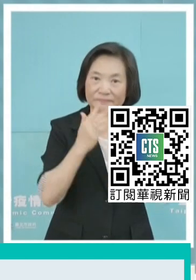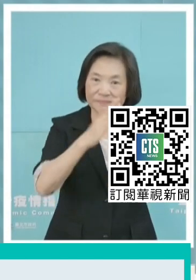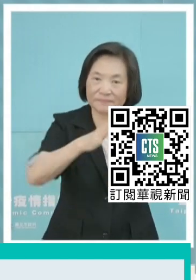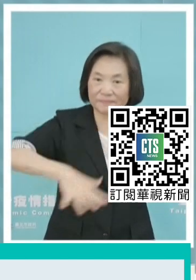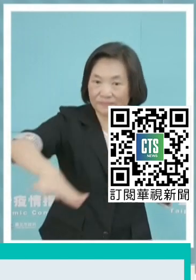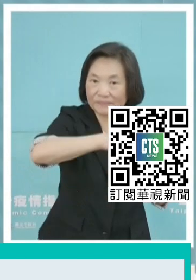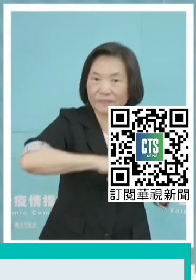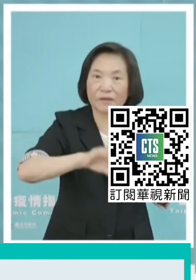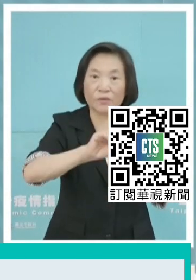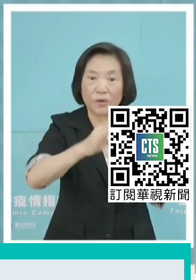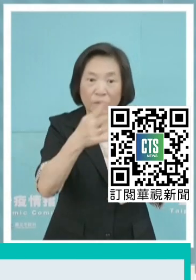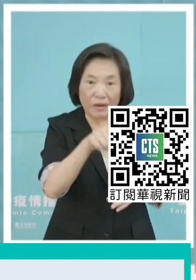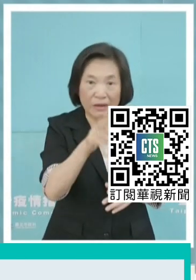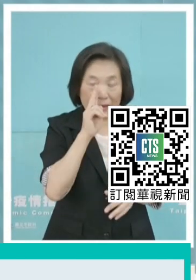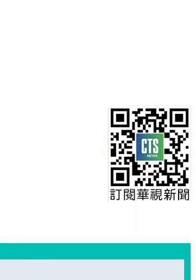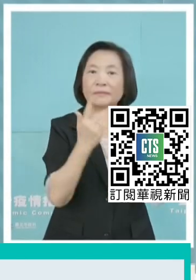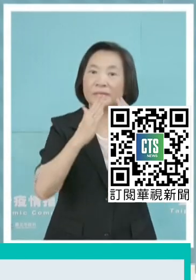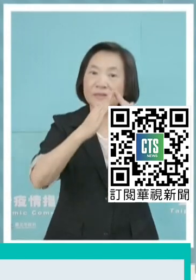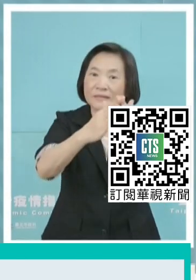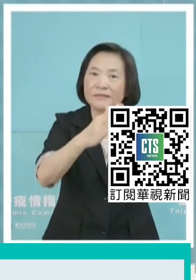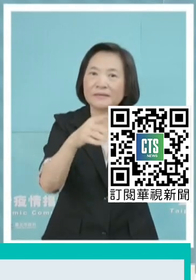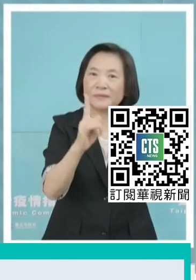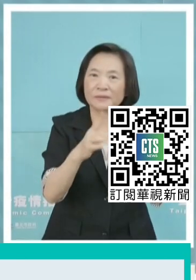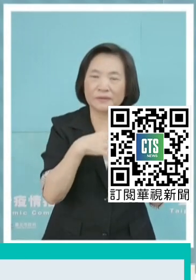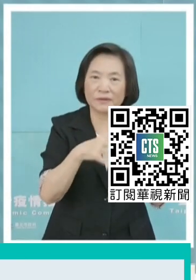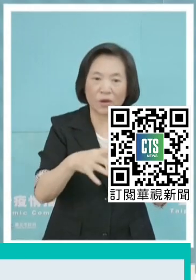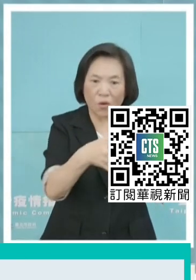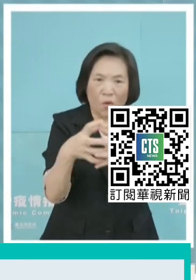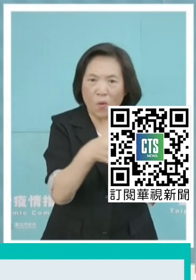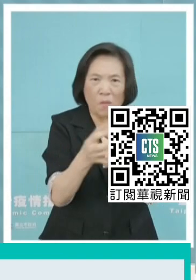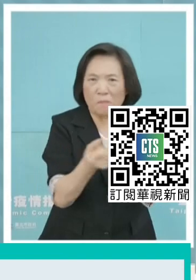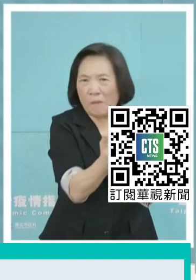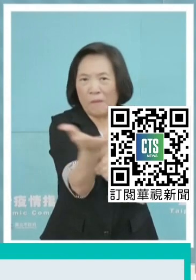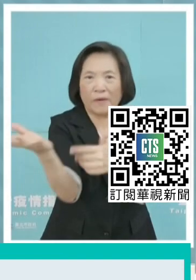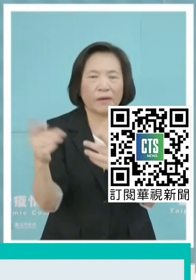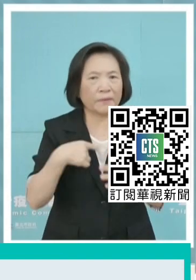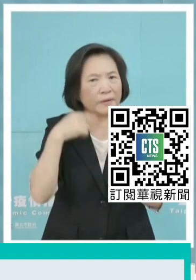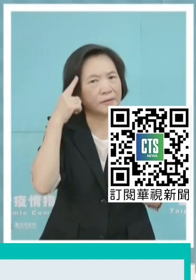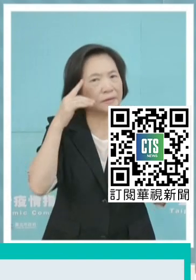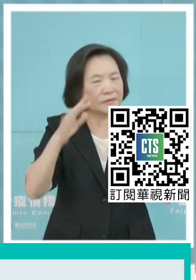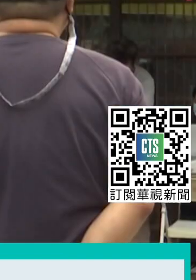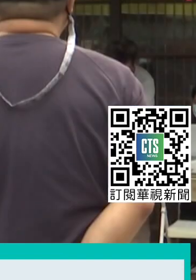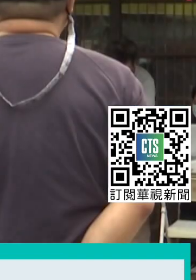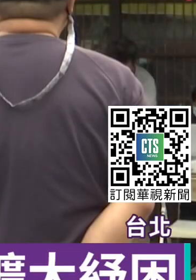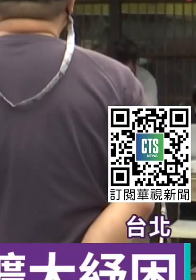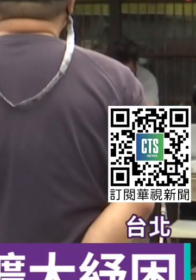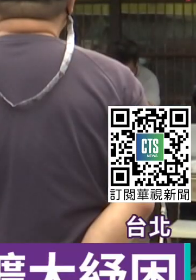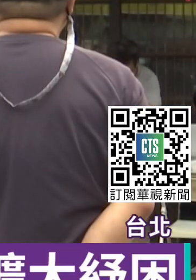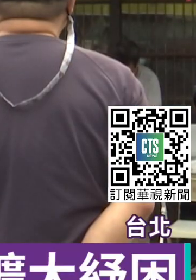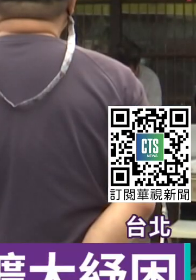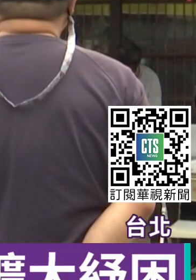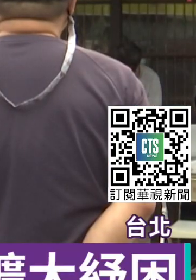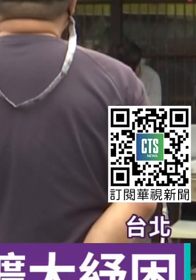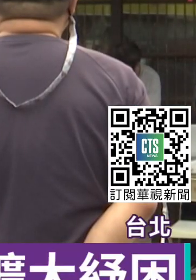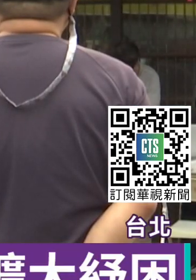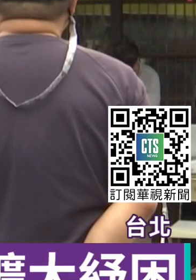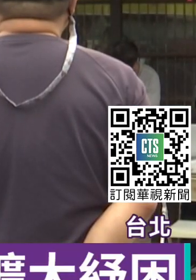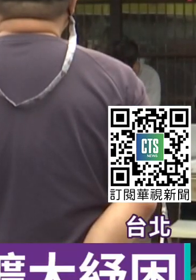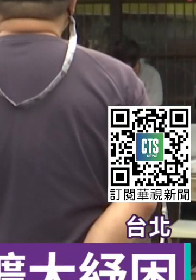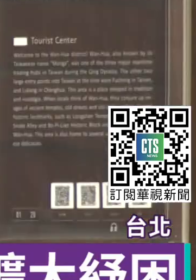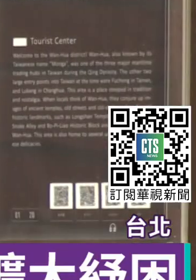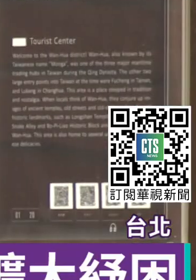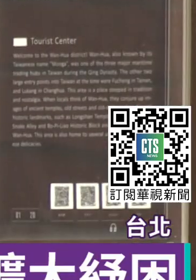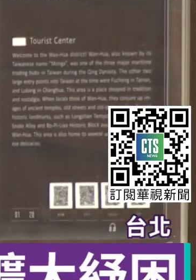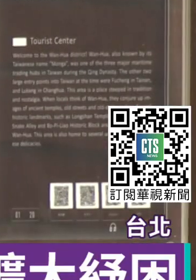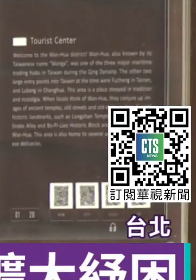万华已经不再是热区了。那种群聚的感染源差不多是消灭掉了。 为了兼顾防疫和经济发展，